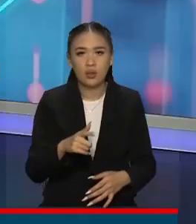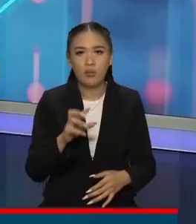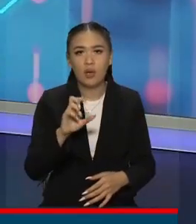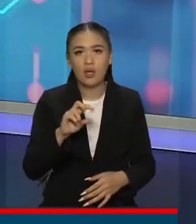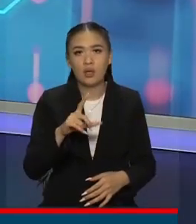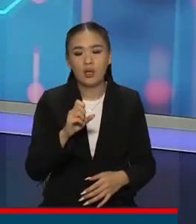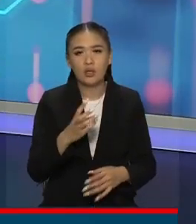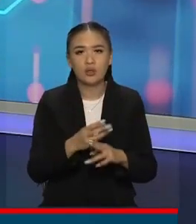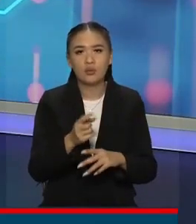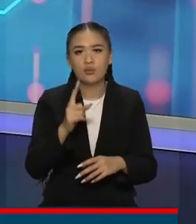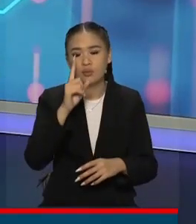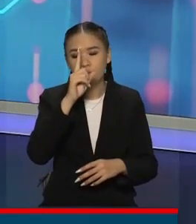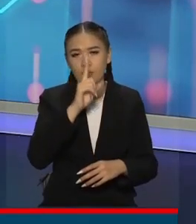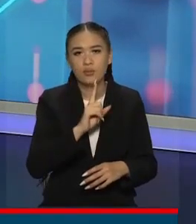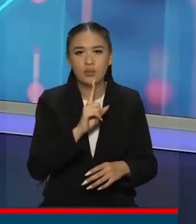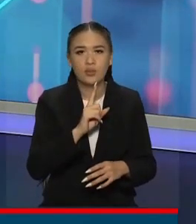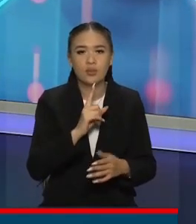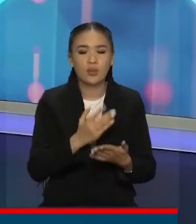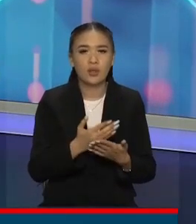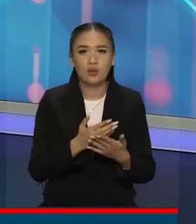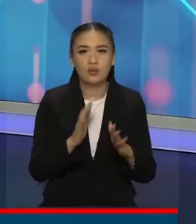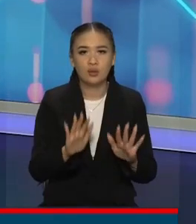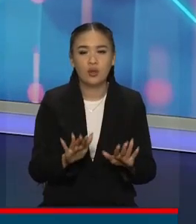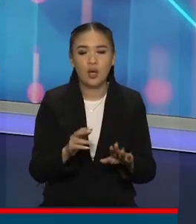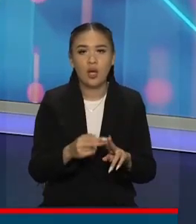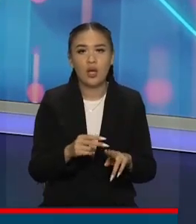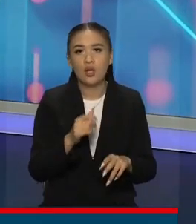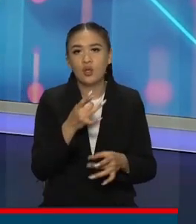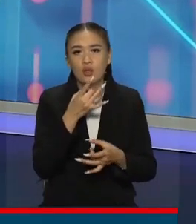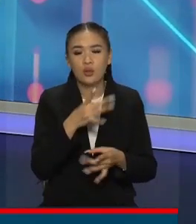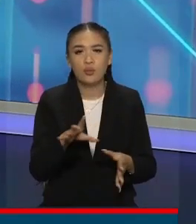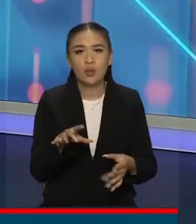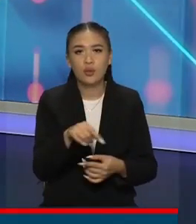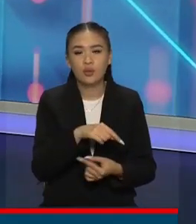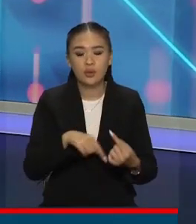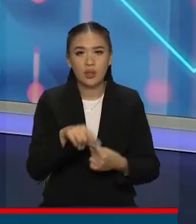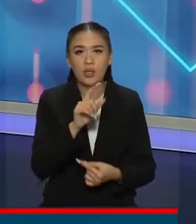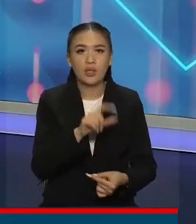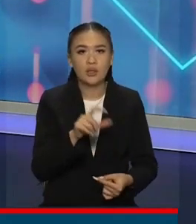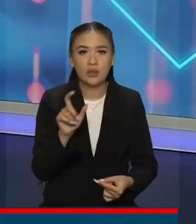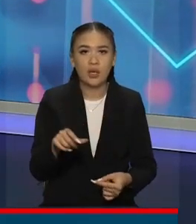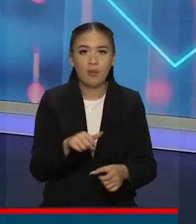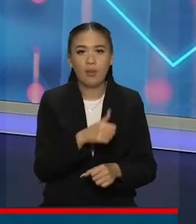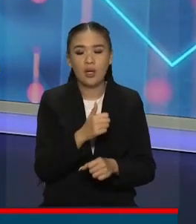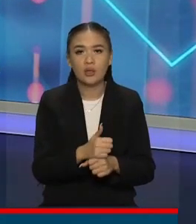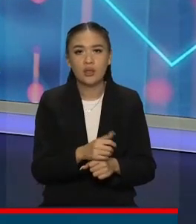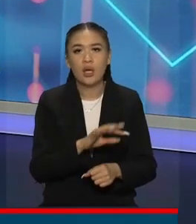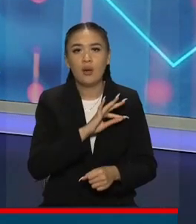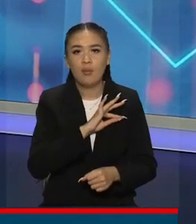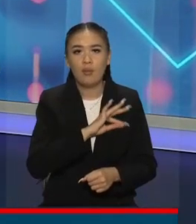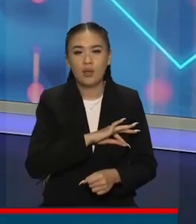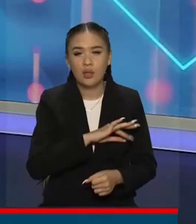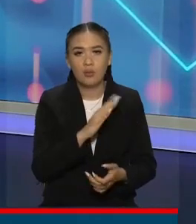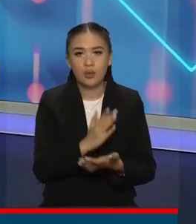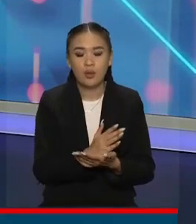жарым ай ары кетсе. Енді кез келген кәсіпкер, бағанағы туризмді мен айналысатын кәсіпкердің басты мақсаты пайда табу. Ол